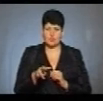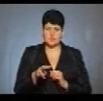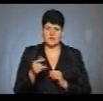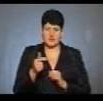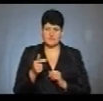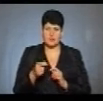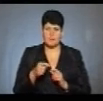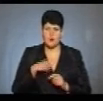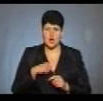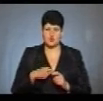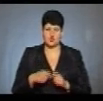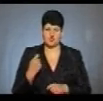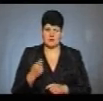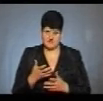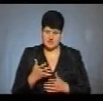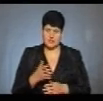не визнаєте?